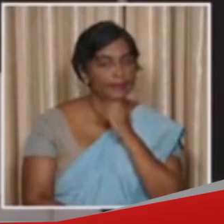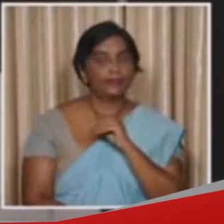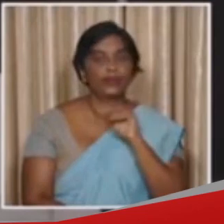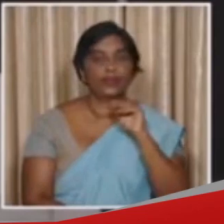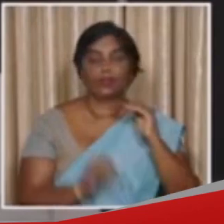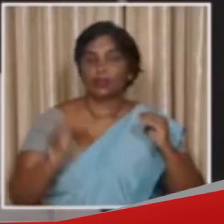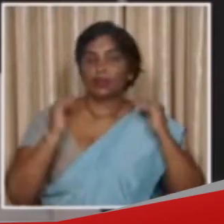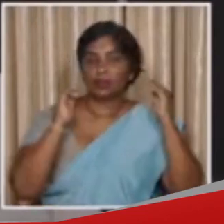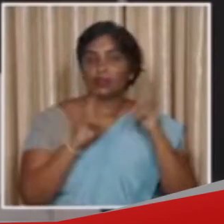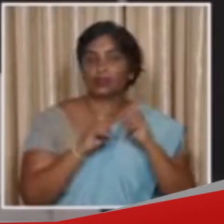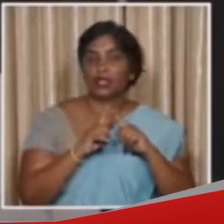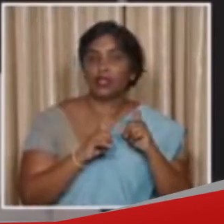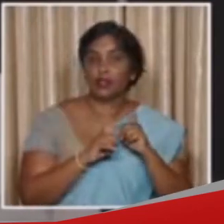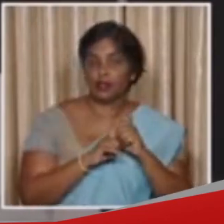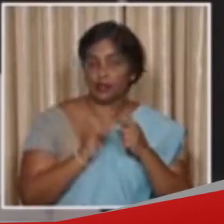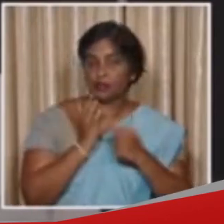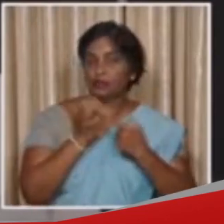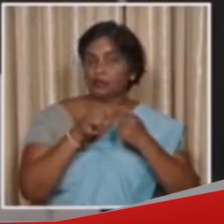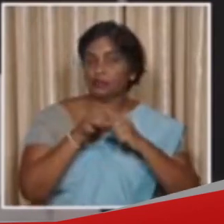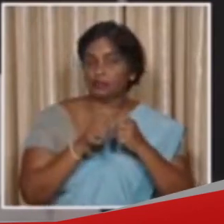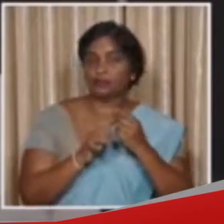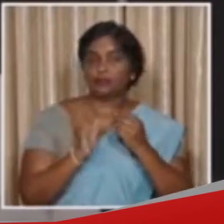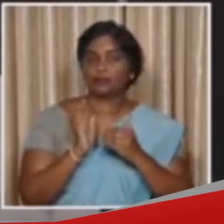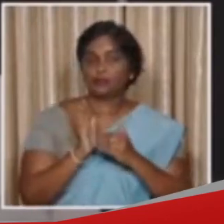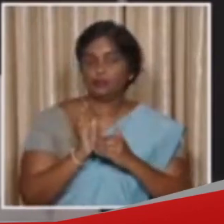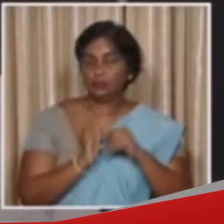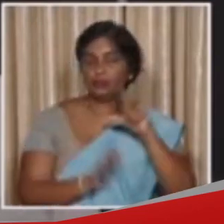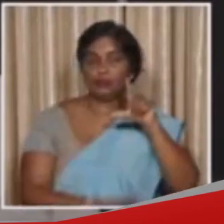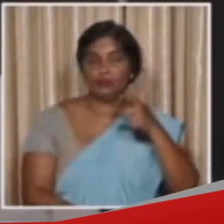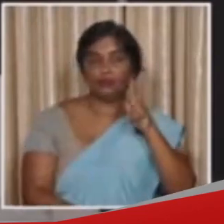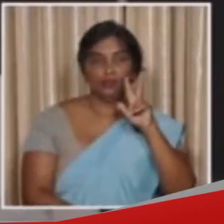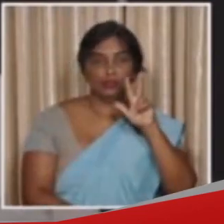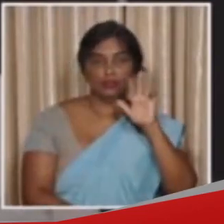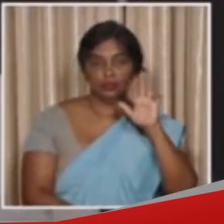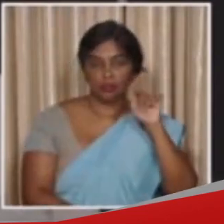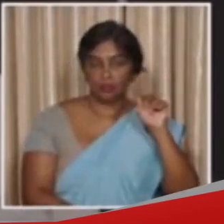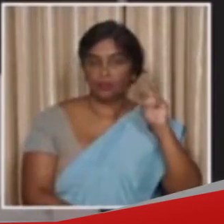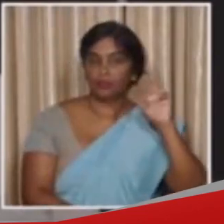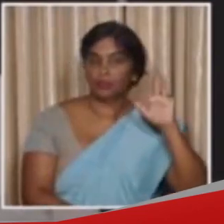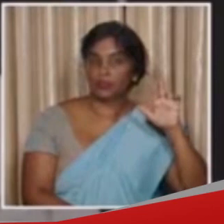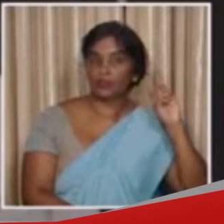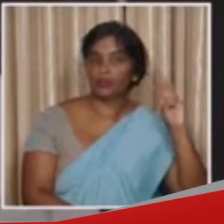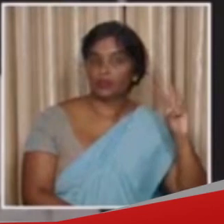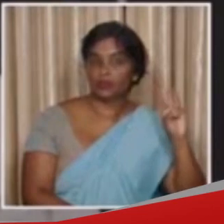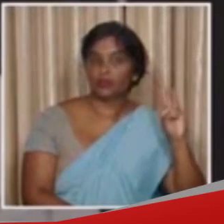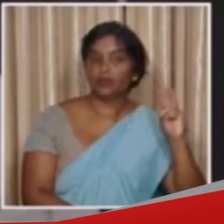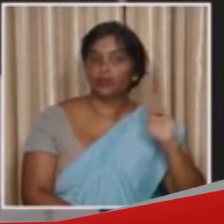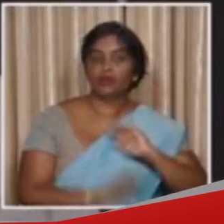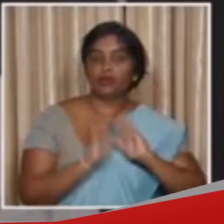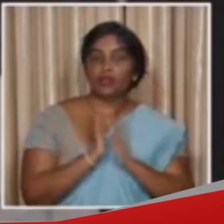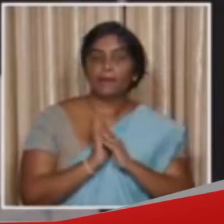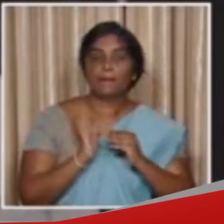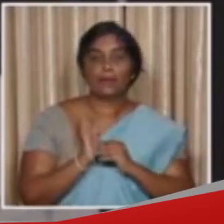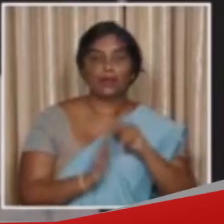higher education allocation එක මිලියන 886.93 expenditure මිලියන